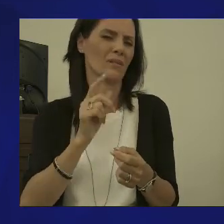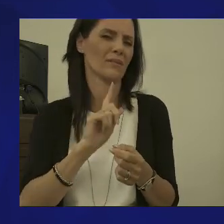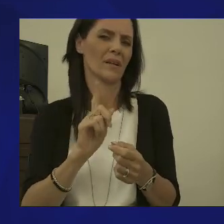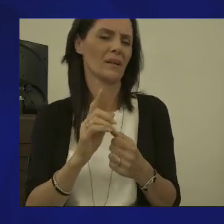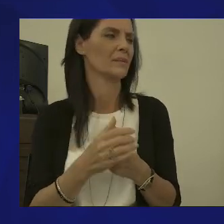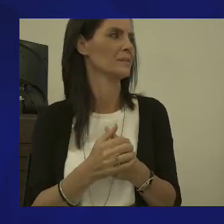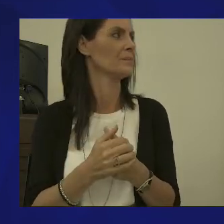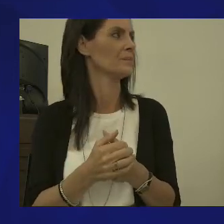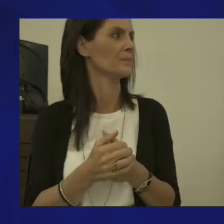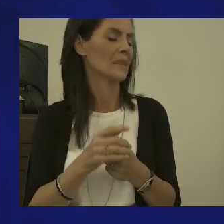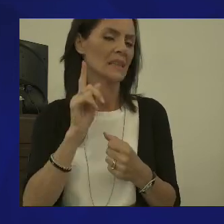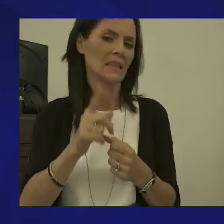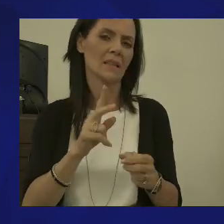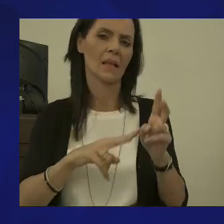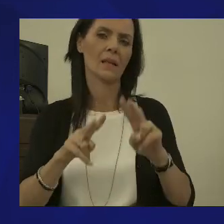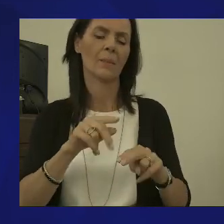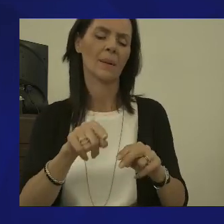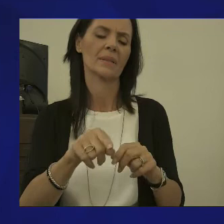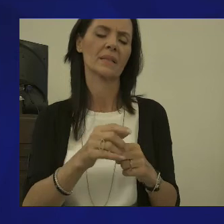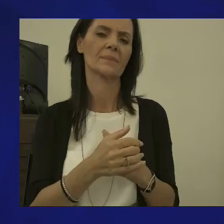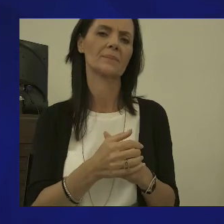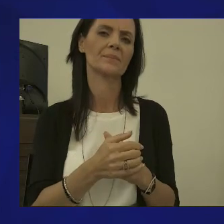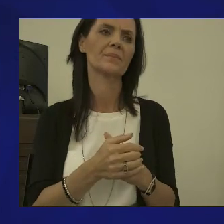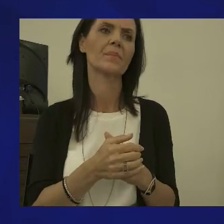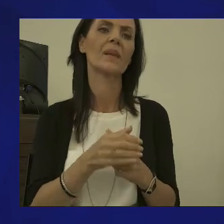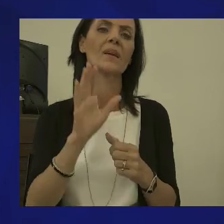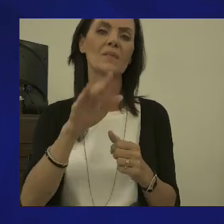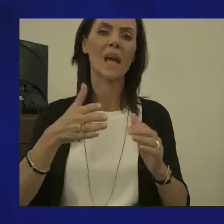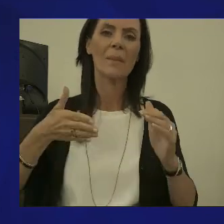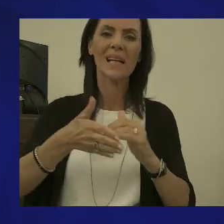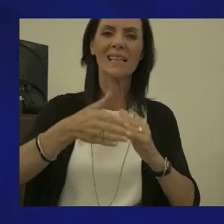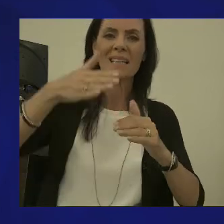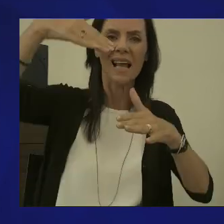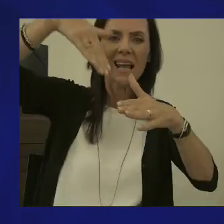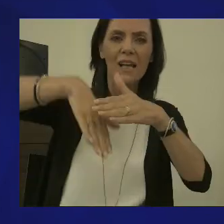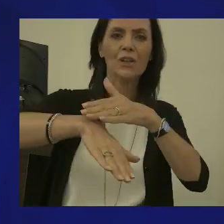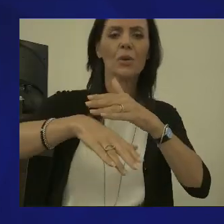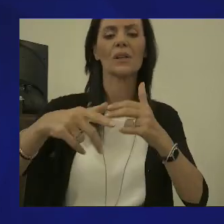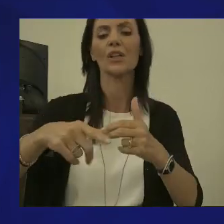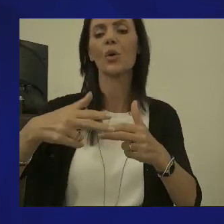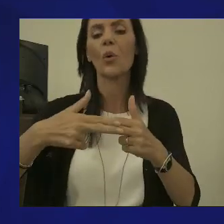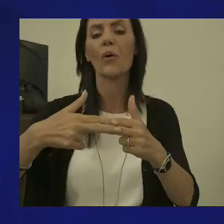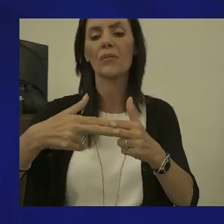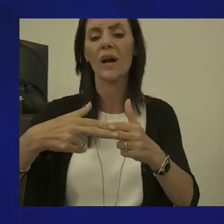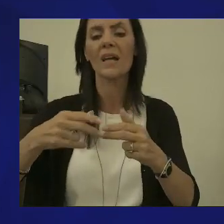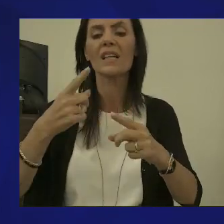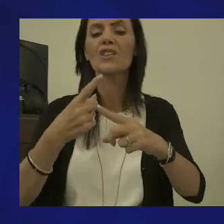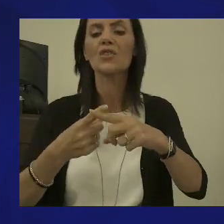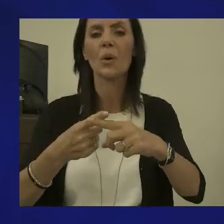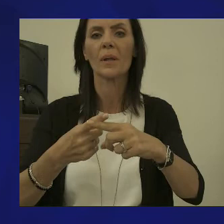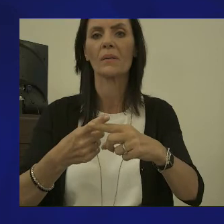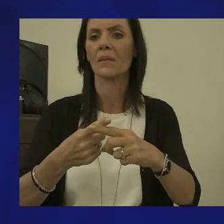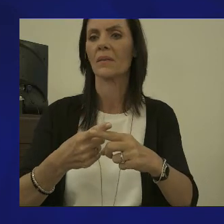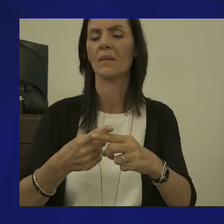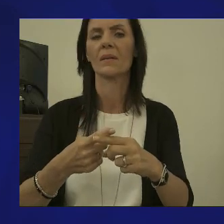של המחניון... כן, כן, צריך לטפל בזה, אין ספק. הכניסה גם לחניון היא קרובה בעצם לצומת, כי